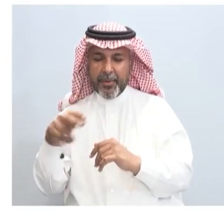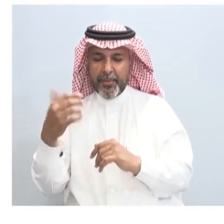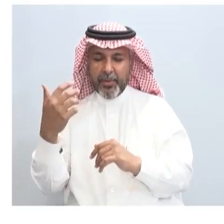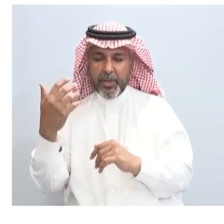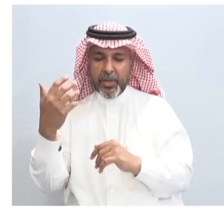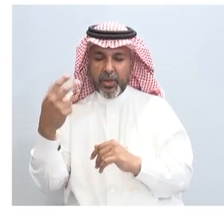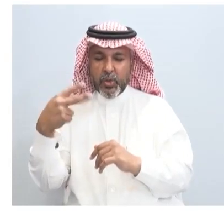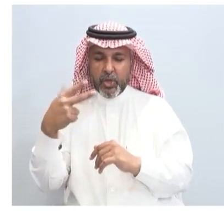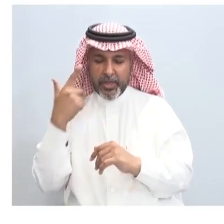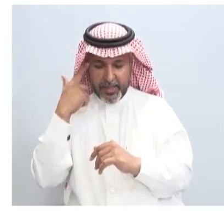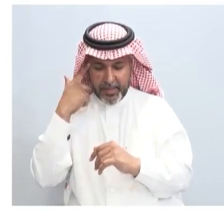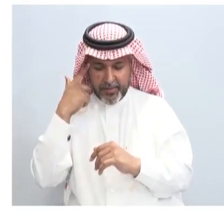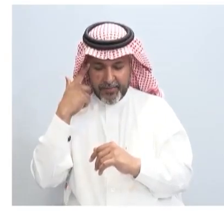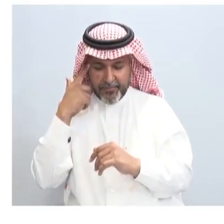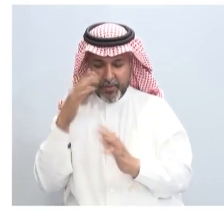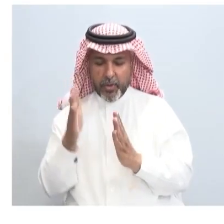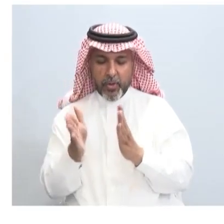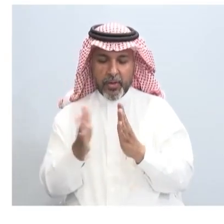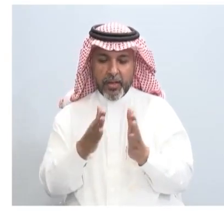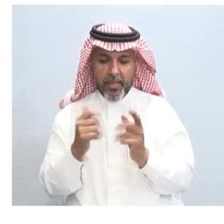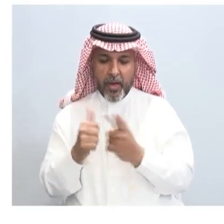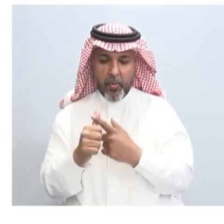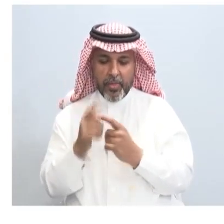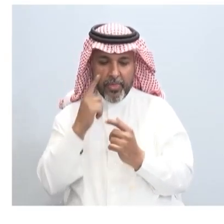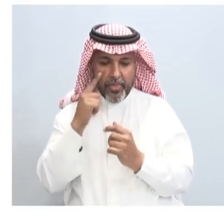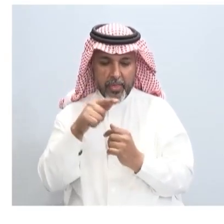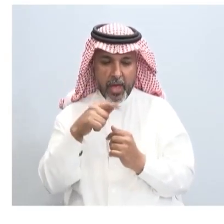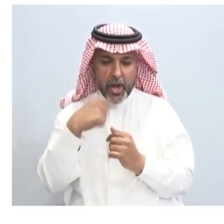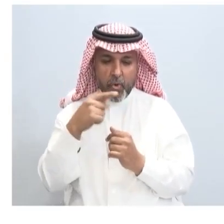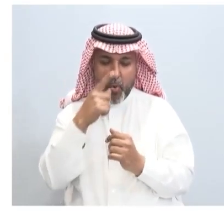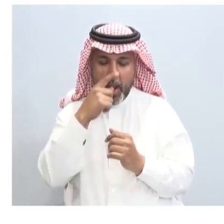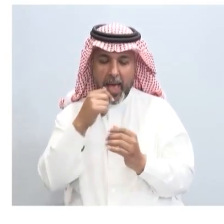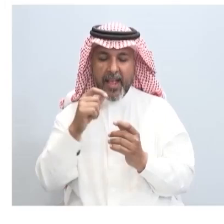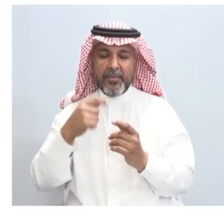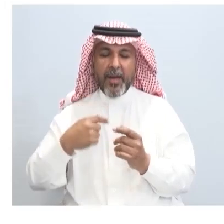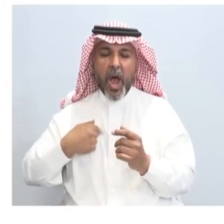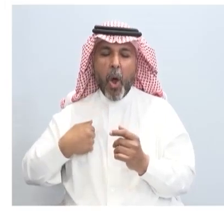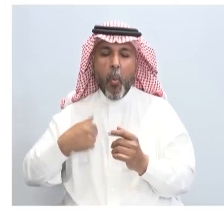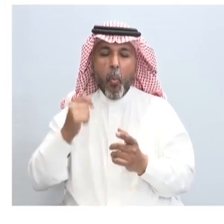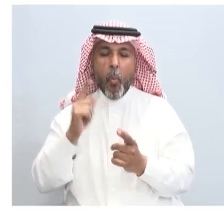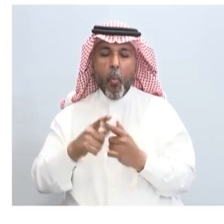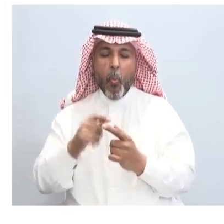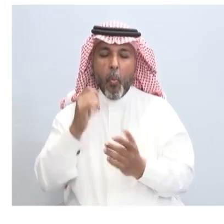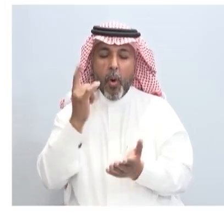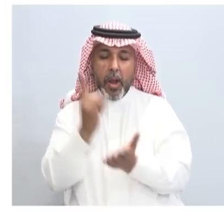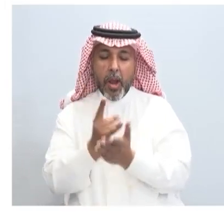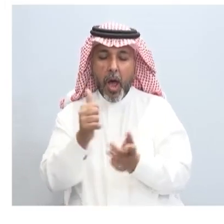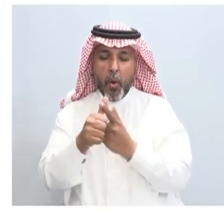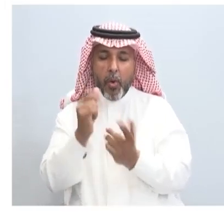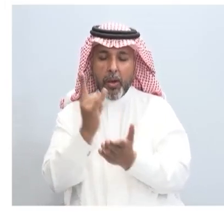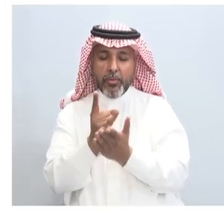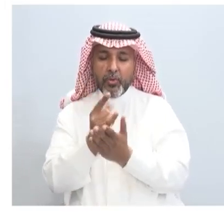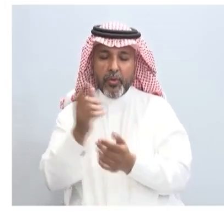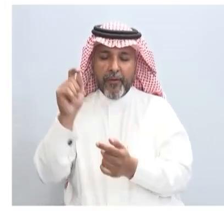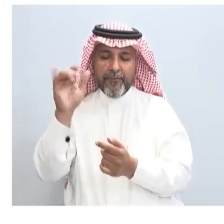الرئيس ومحمد هو النائب ومهند هو فبالتالي حيكون الناتج هو عباره عن 1